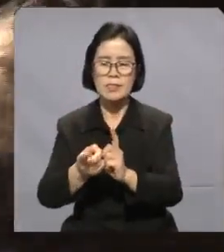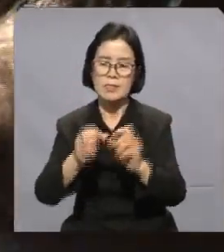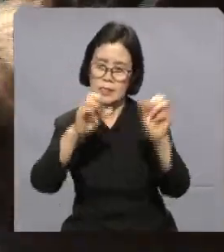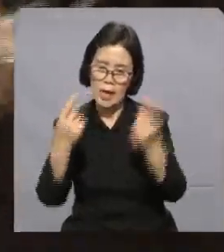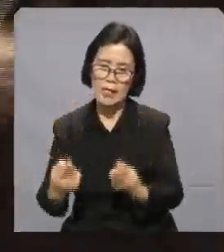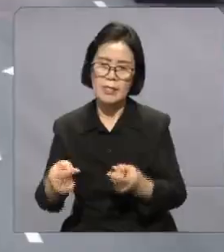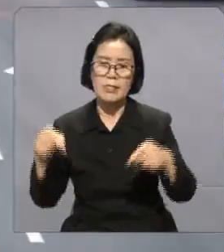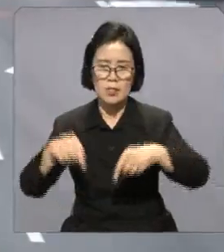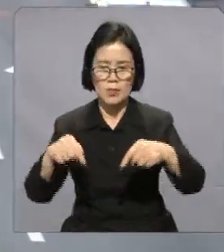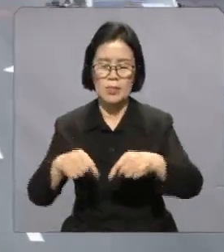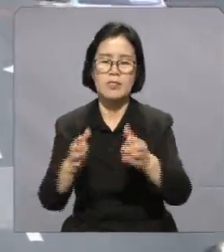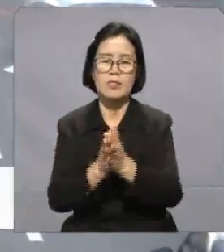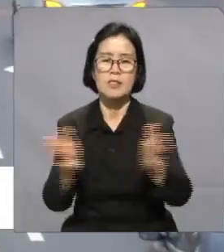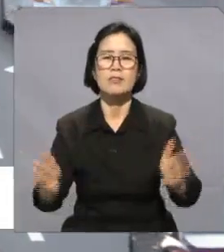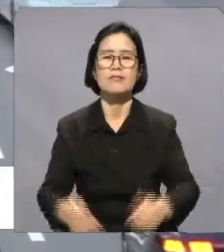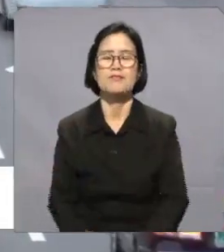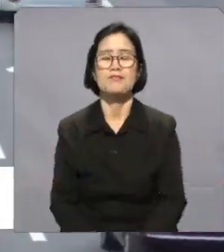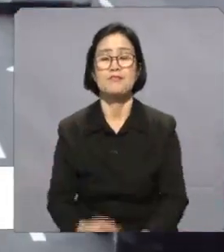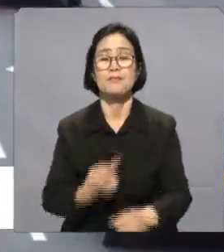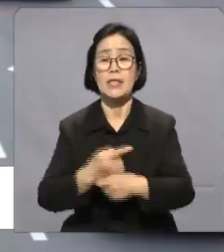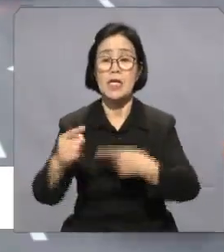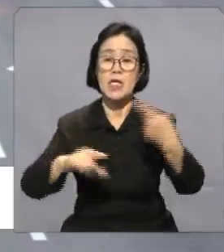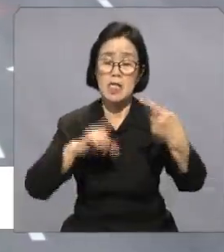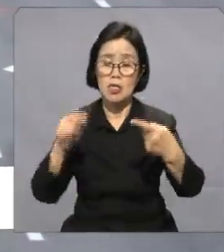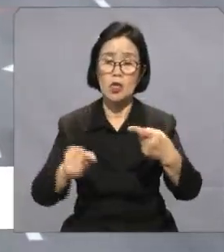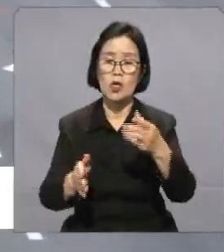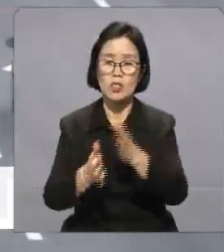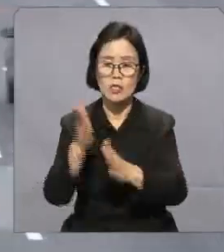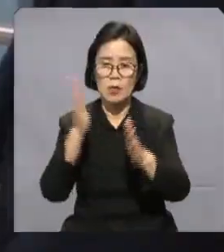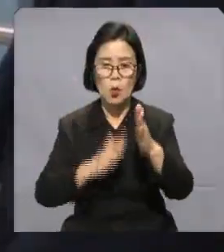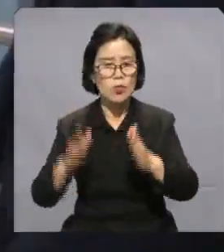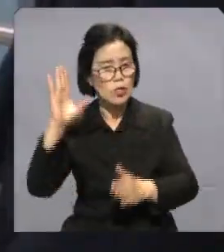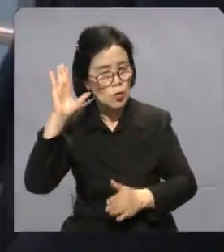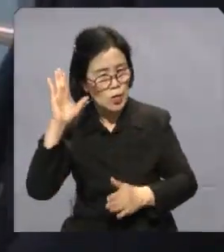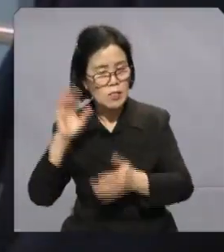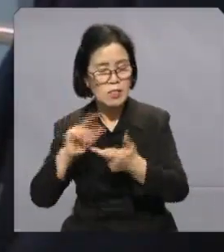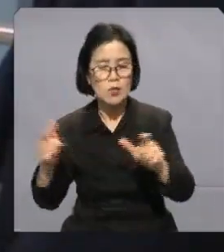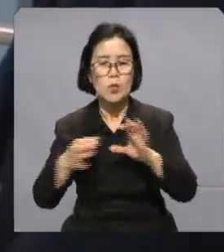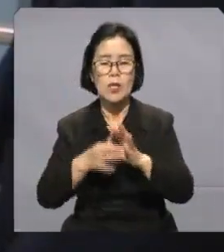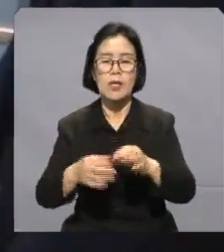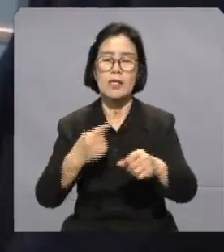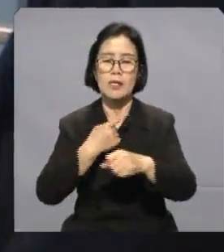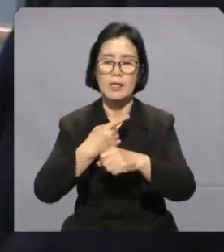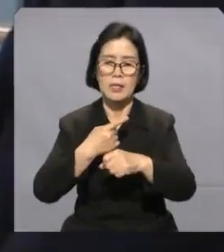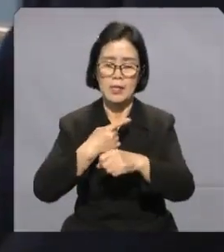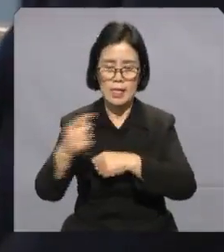시작했습니다. 내년 1월 시민 공청회 등을 거쳐 이르면 내년